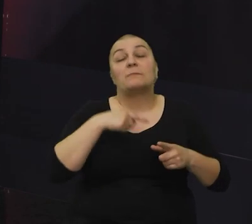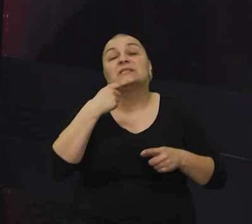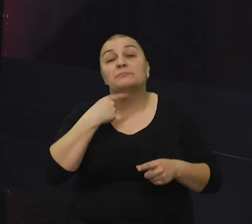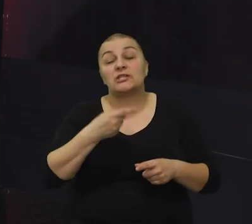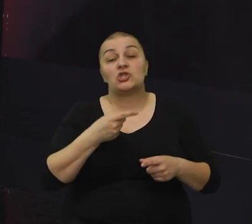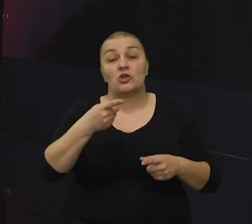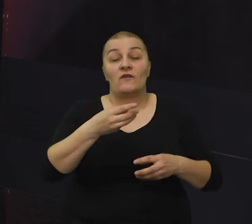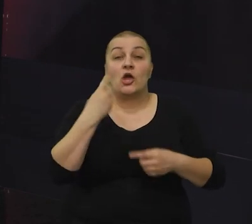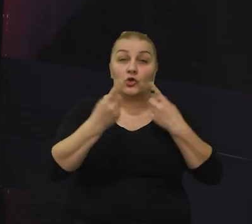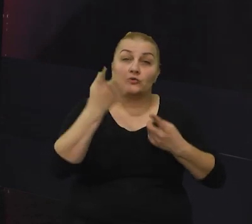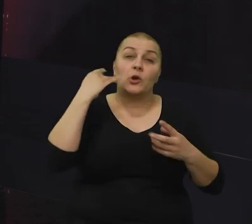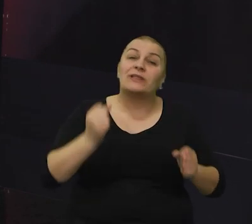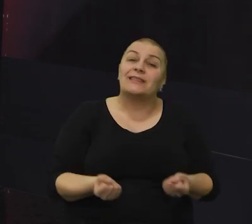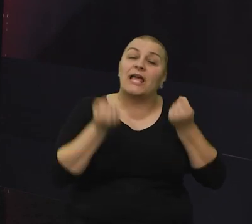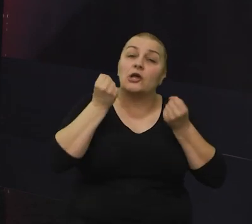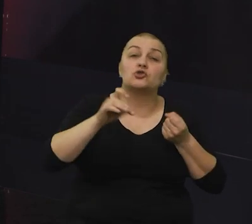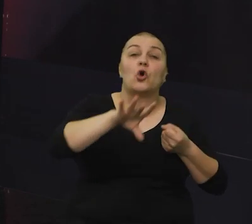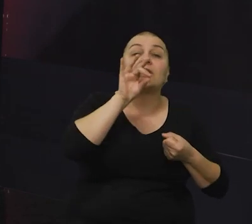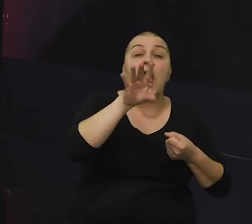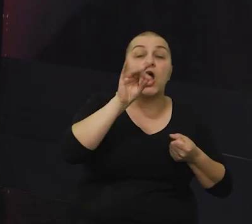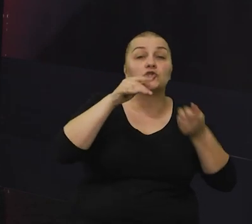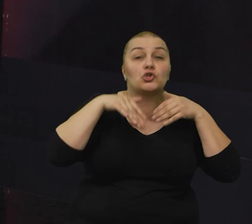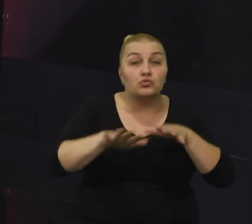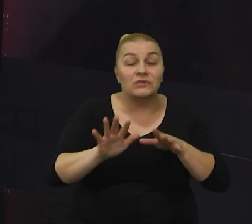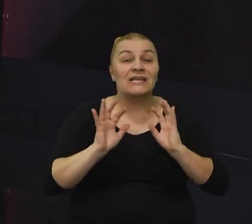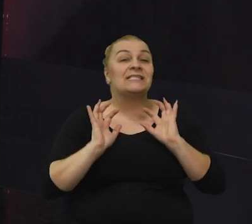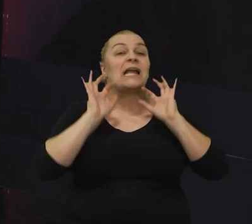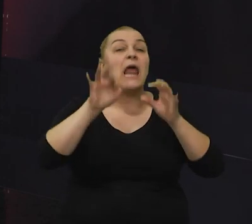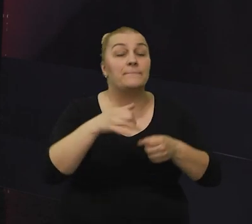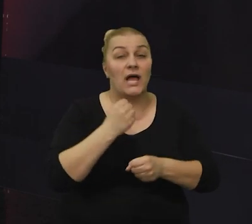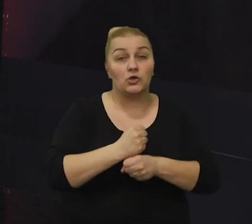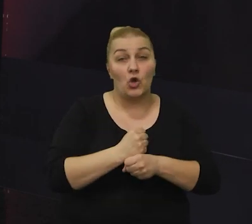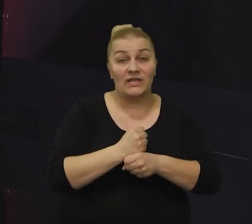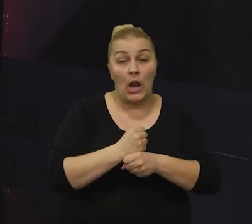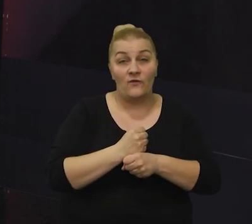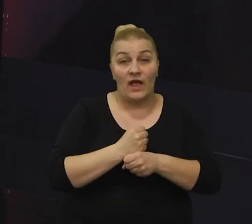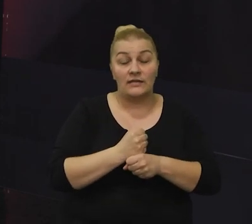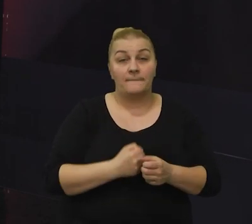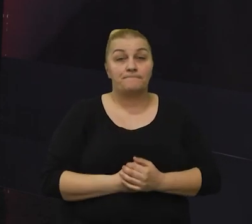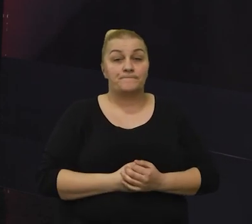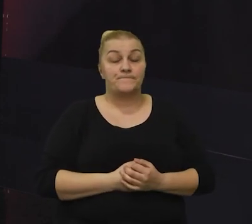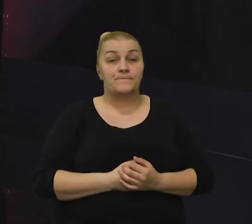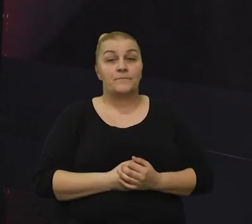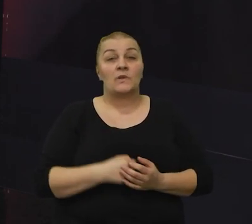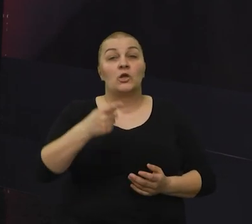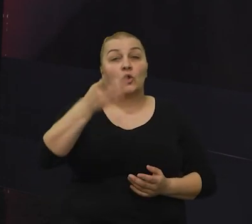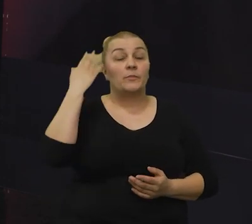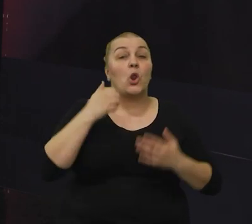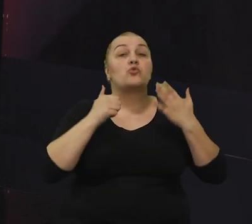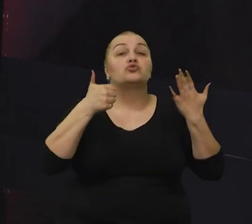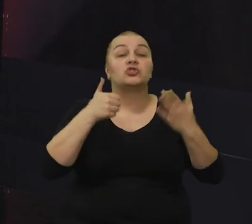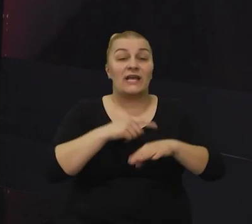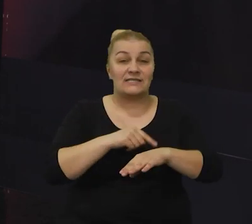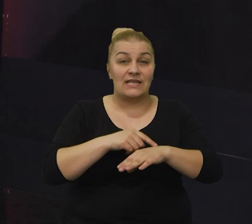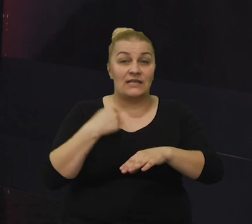ovaj događaj, da znate da to je bilo jako teško, znači ljudi za napadnje djelovanje. I mi, to je bio